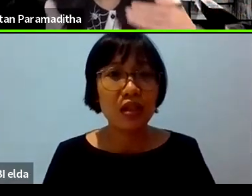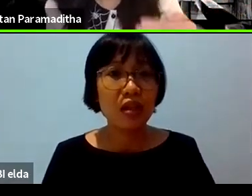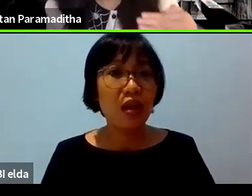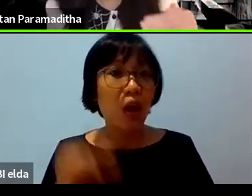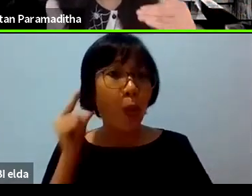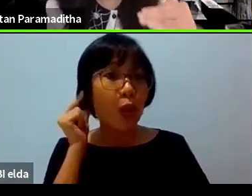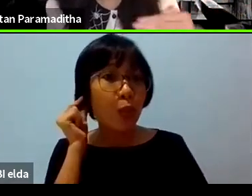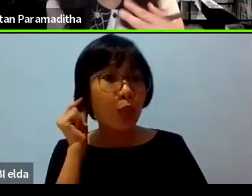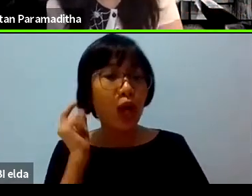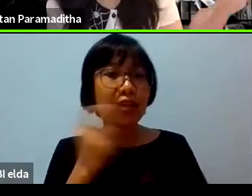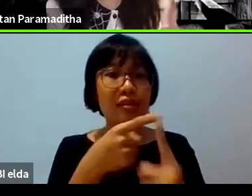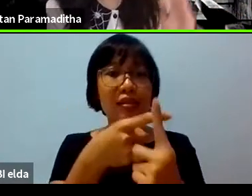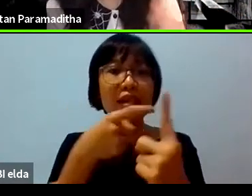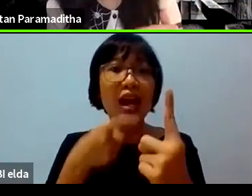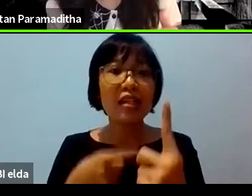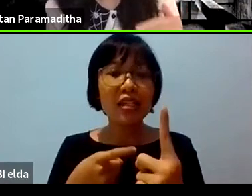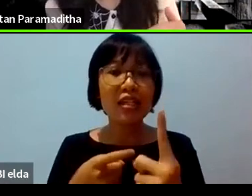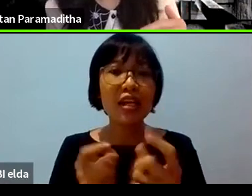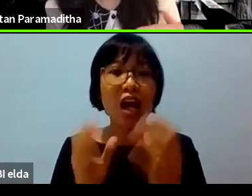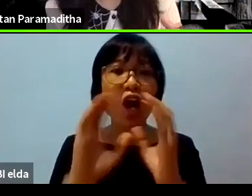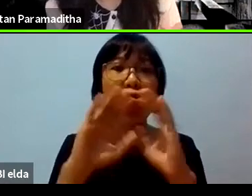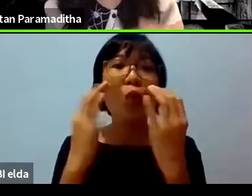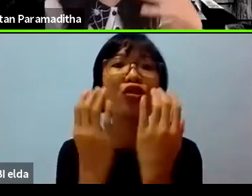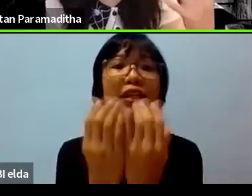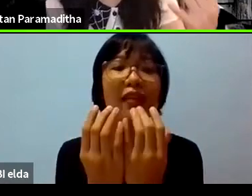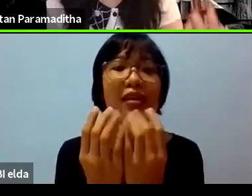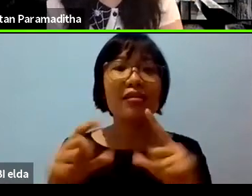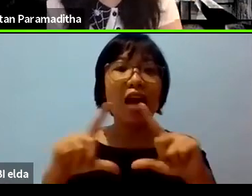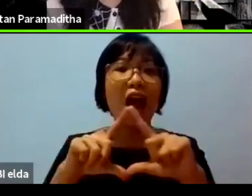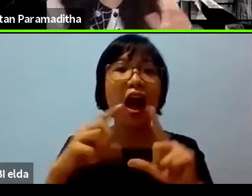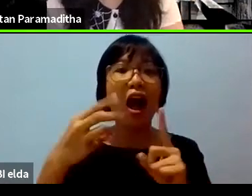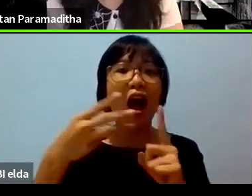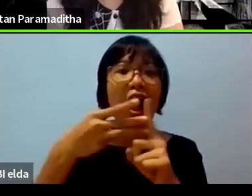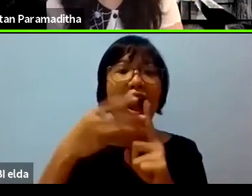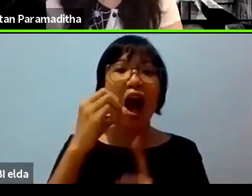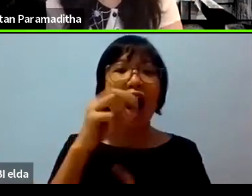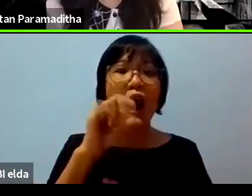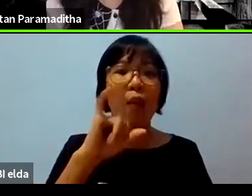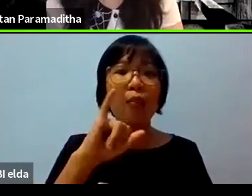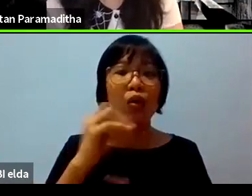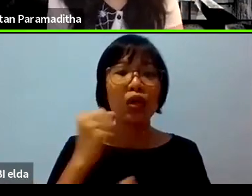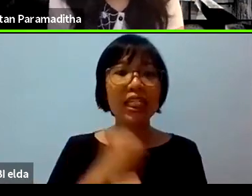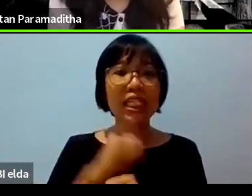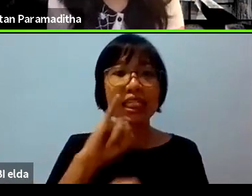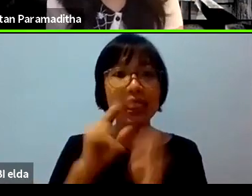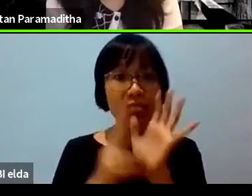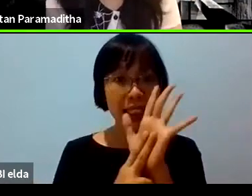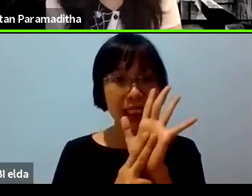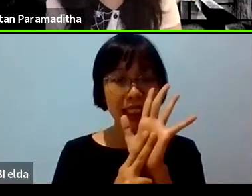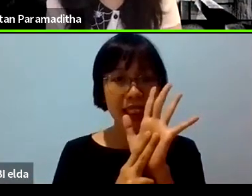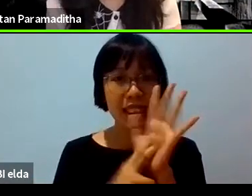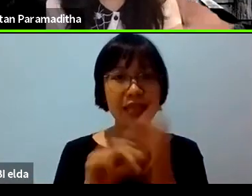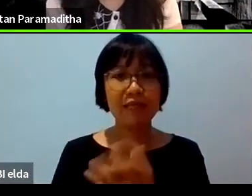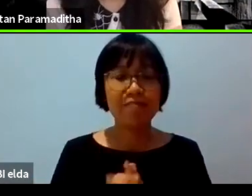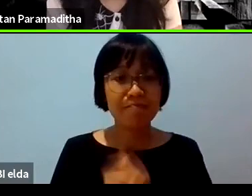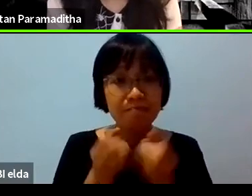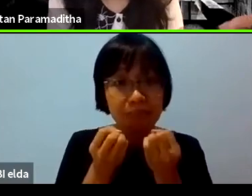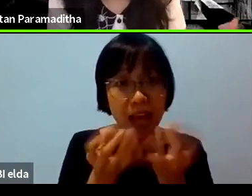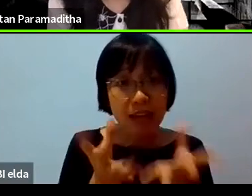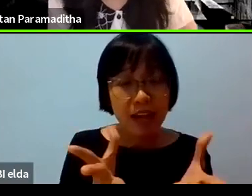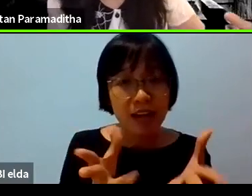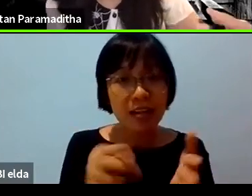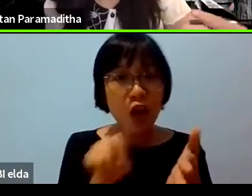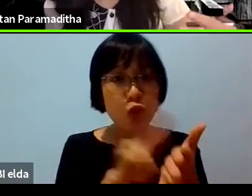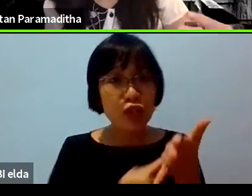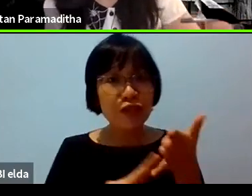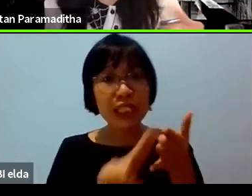dia satu-satunya perempuan di dalam komunitasnya dia yang PhD kemudian mengajar di universitas. Maka banyak sekali